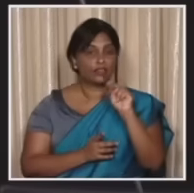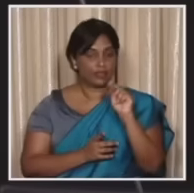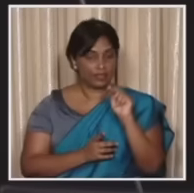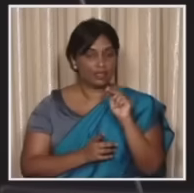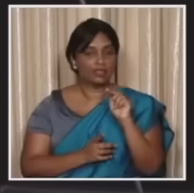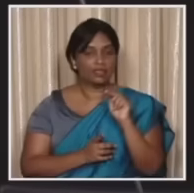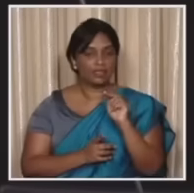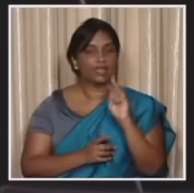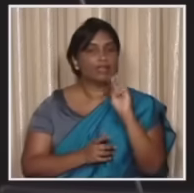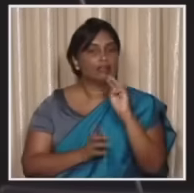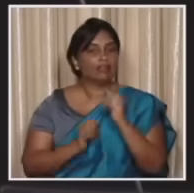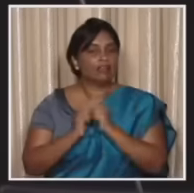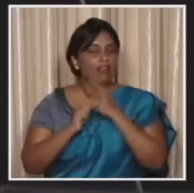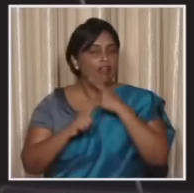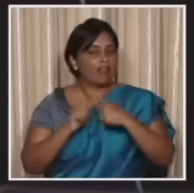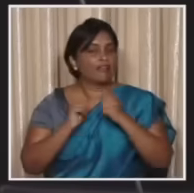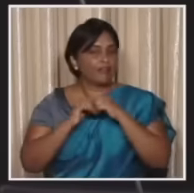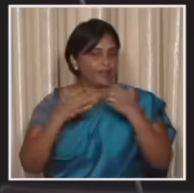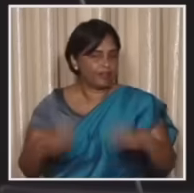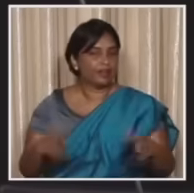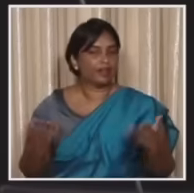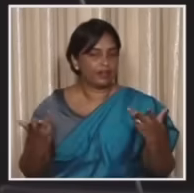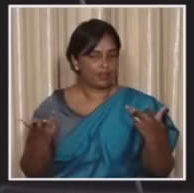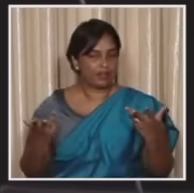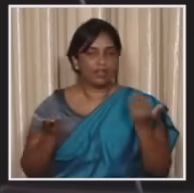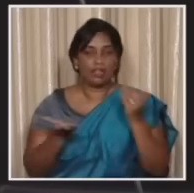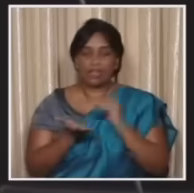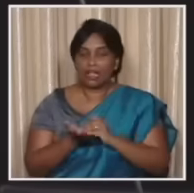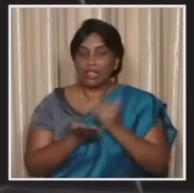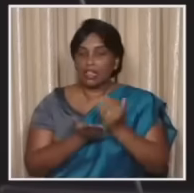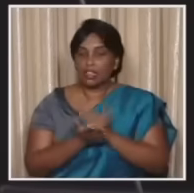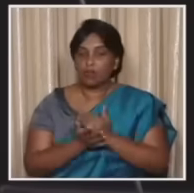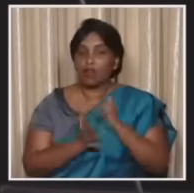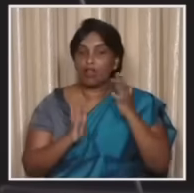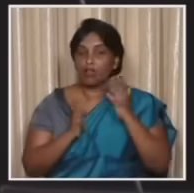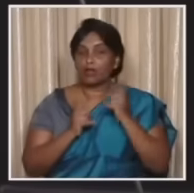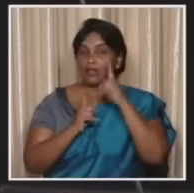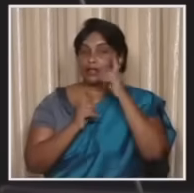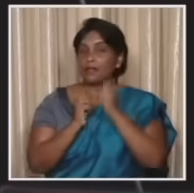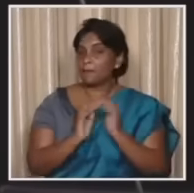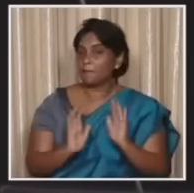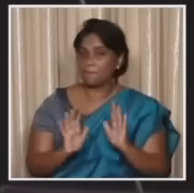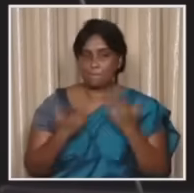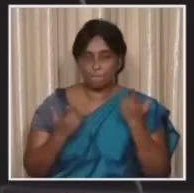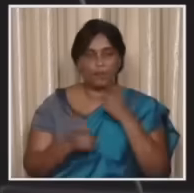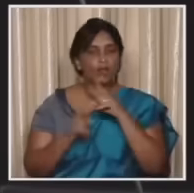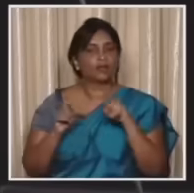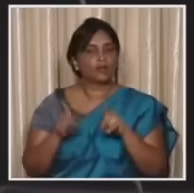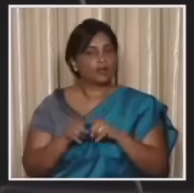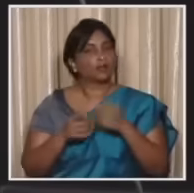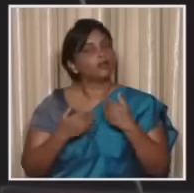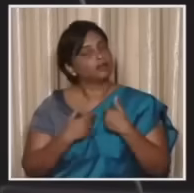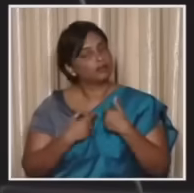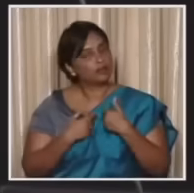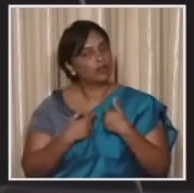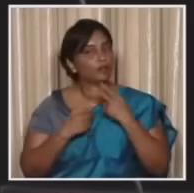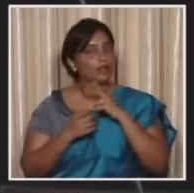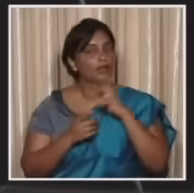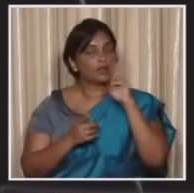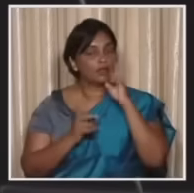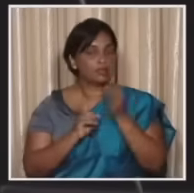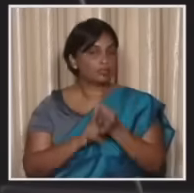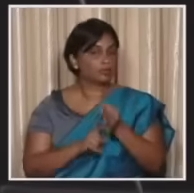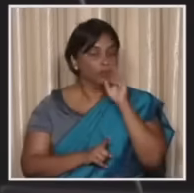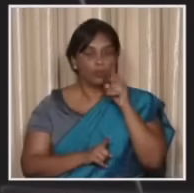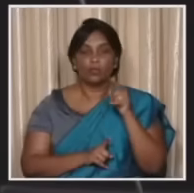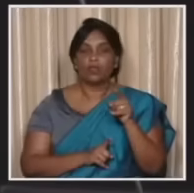හරිද 30ක්වත් භාගයක් කරලා නැහනේ. ඉතුරු 90ම එකක්වත් ආරම්භ කරලත් නැහනේ. ඒ නිසා අපි වික්‍රමසිංහ